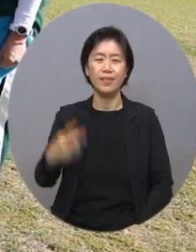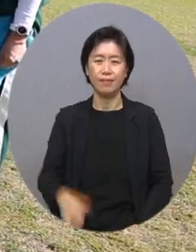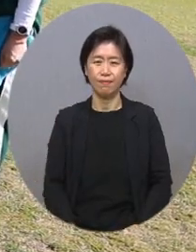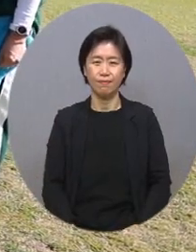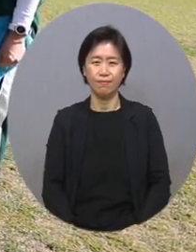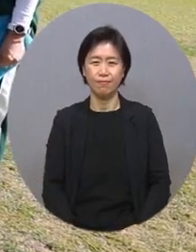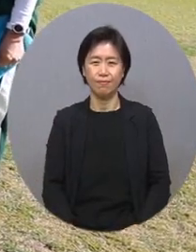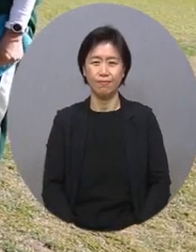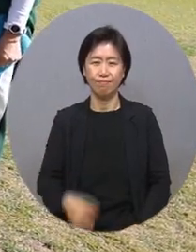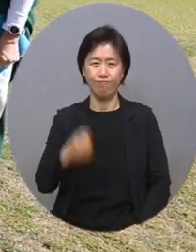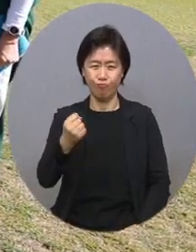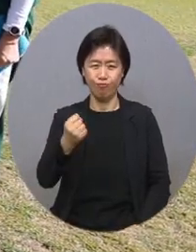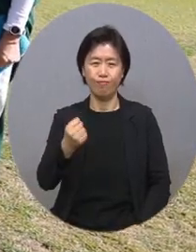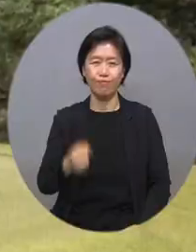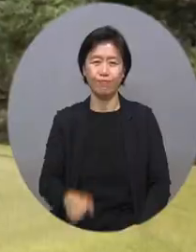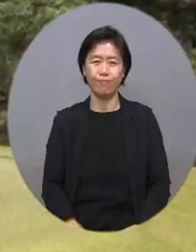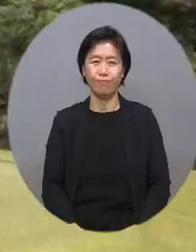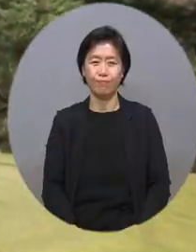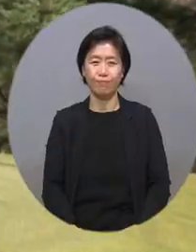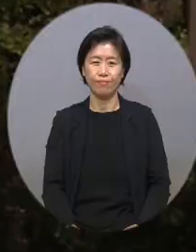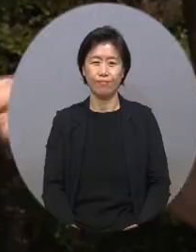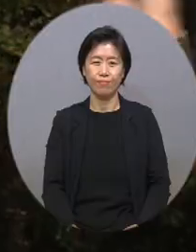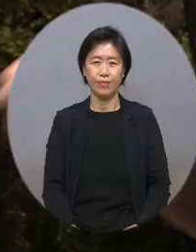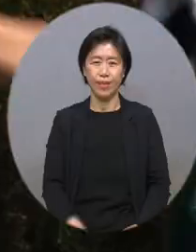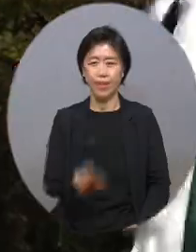목. 아 아직 안 끝났다.